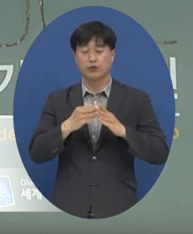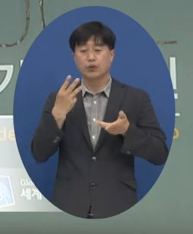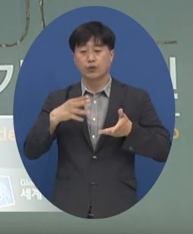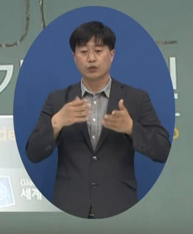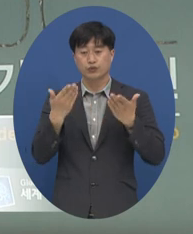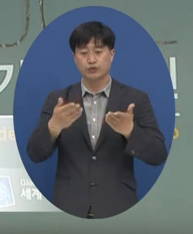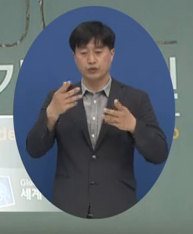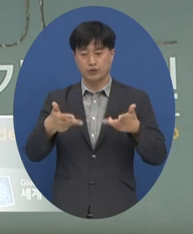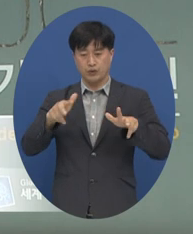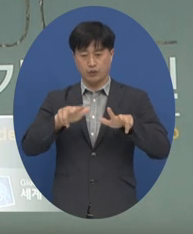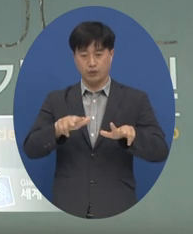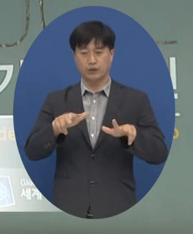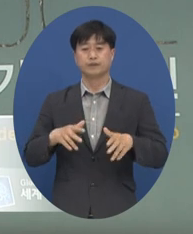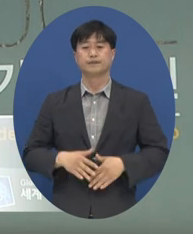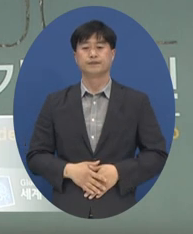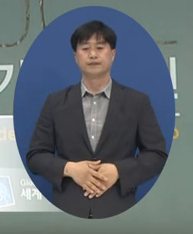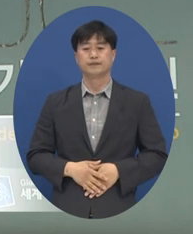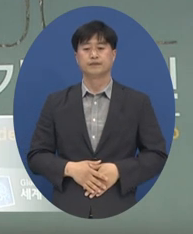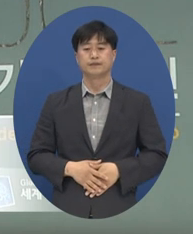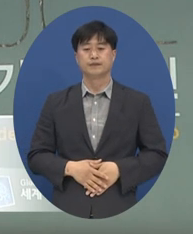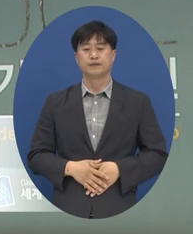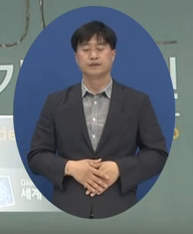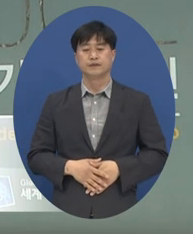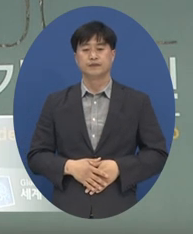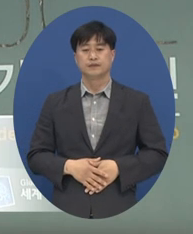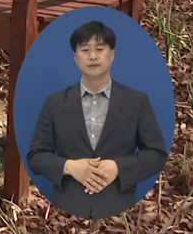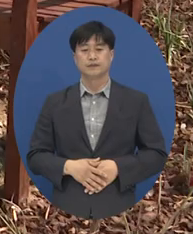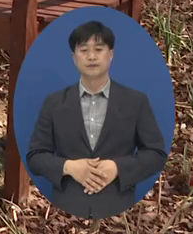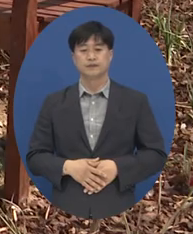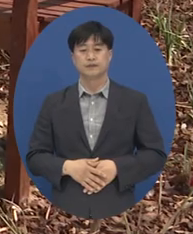경기쉼 정원입니다. 구영세 기자가 취재했습니다.